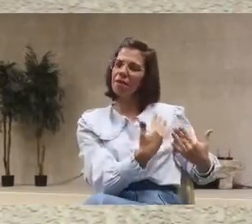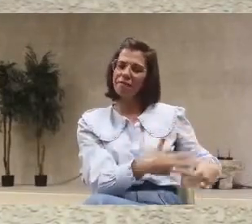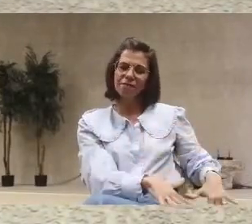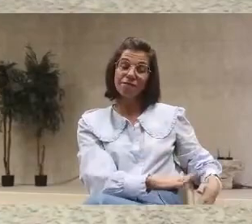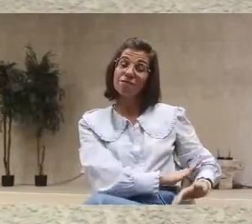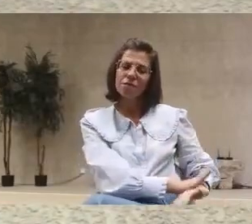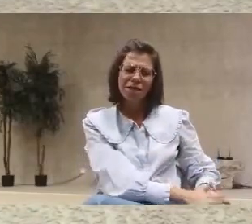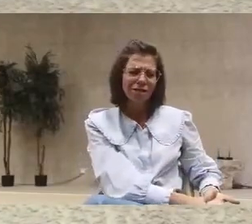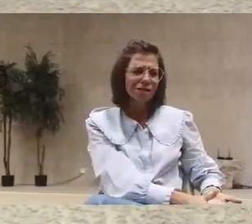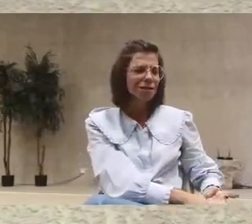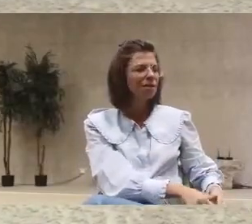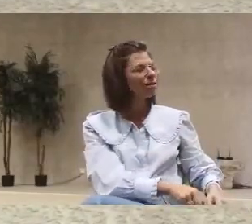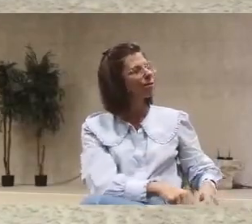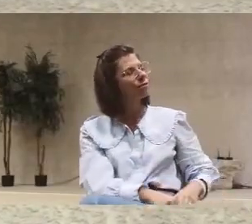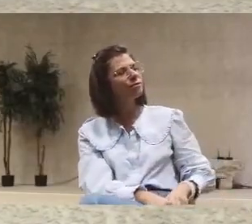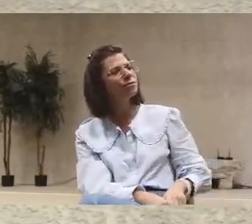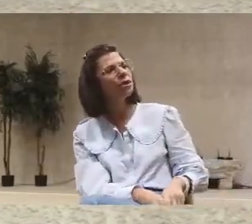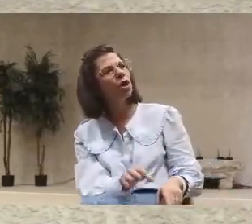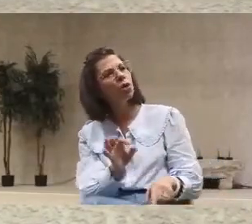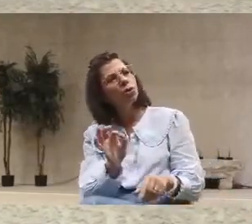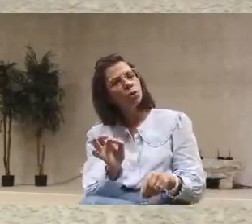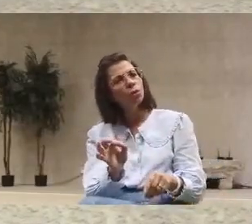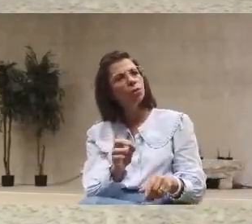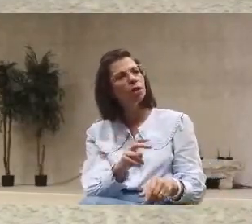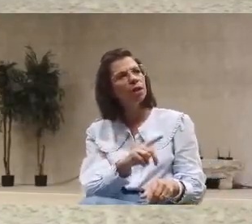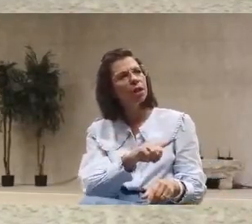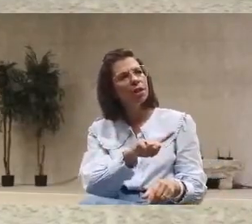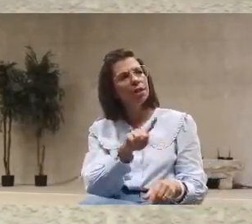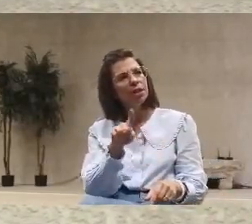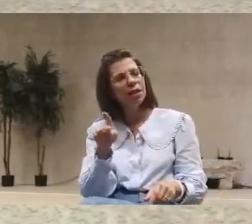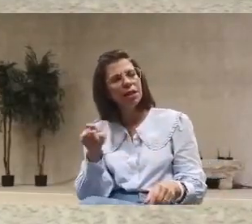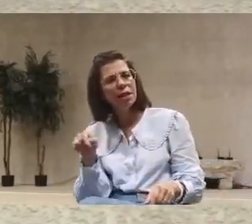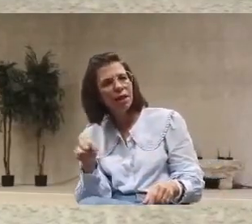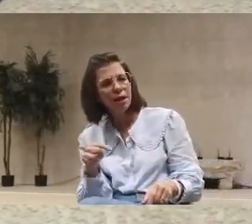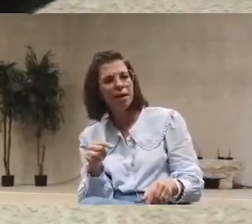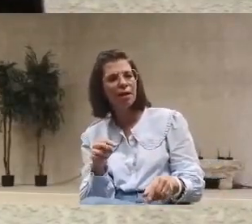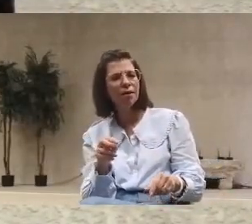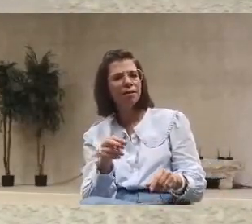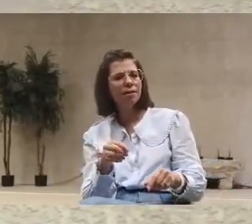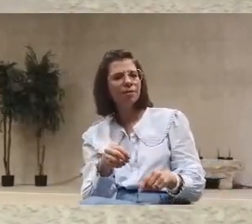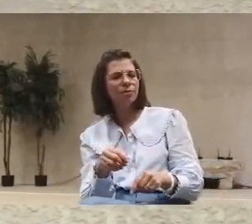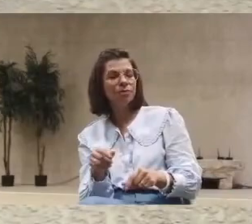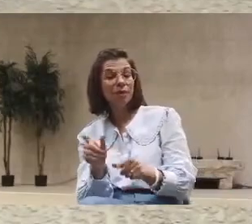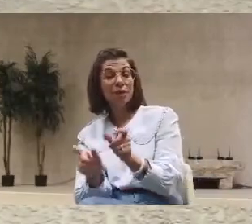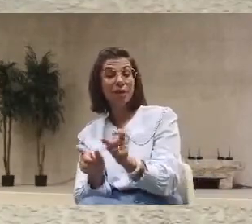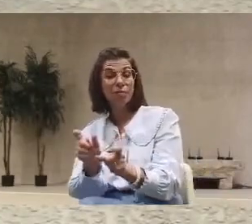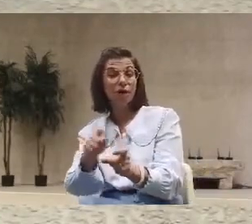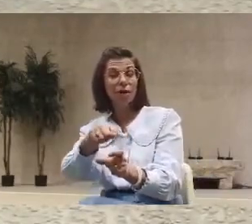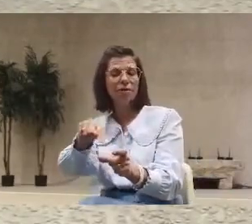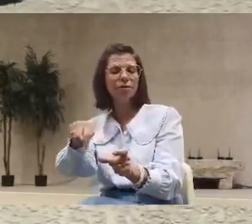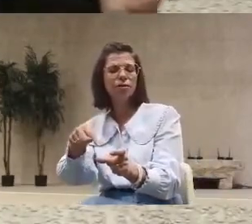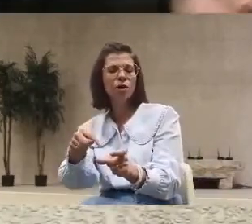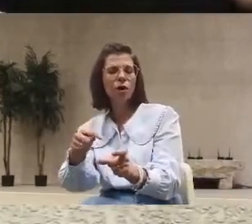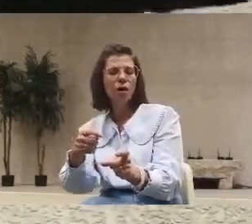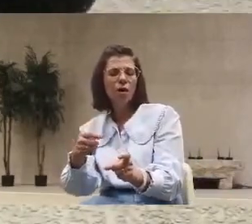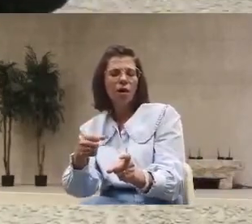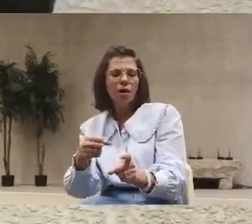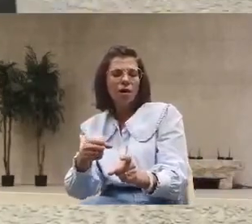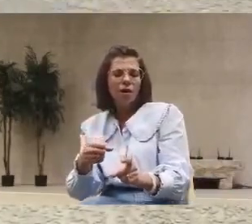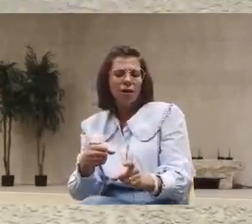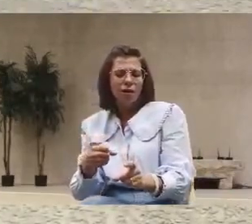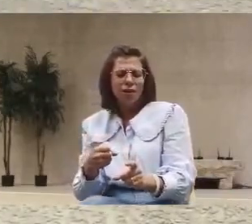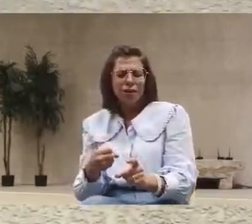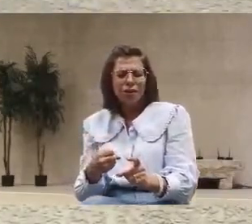Il y des gens qui luttent avec le péché. Il y des gens qui luttent avec le mal. Ils essayent de s sortir et ils sont malheureux, ils se